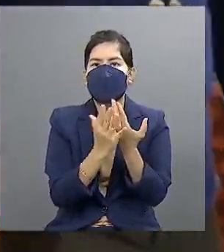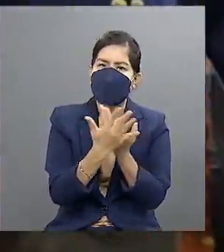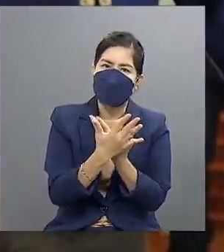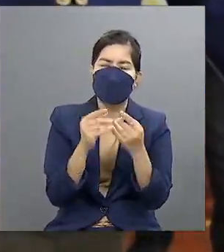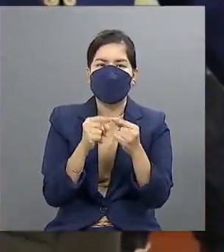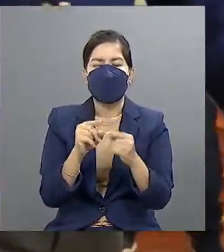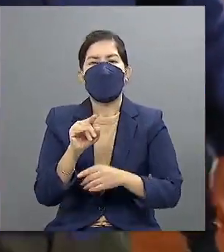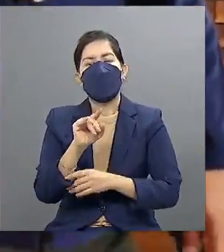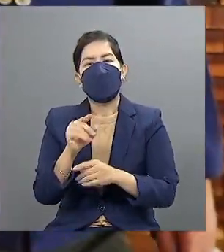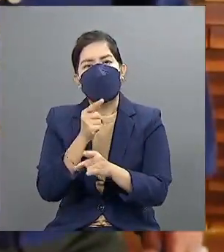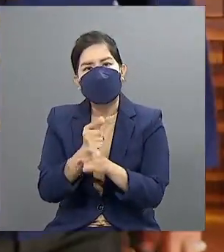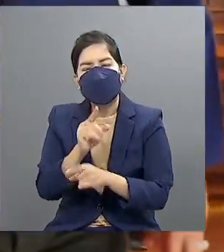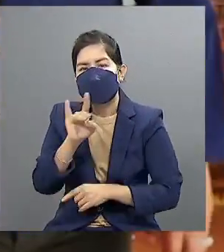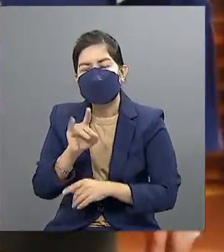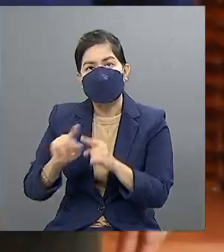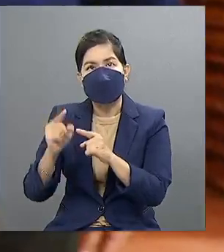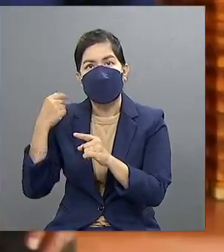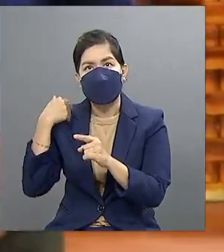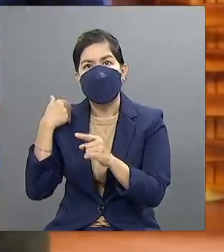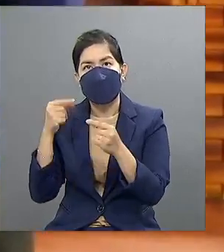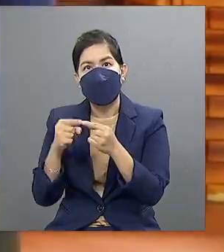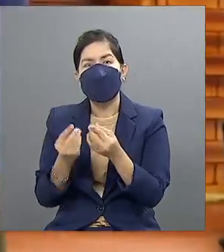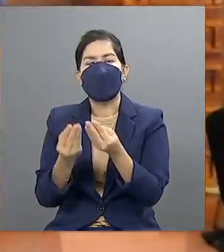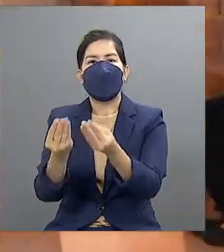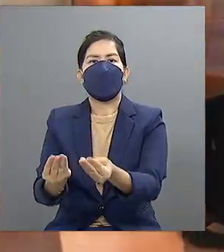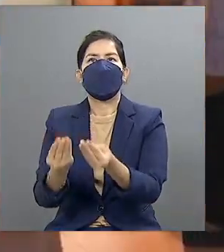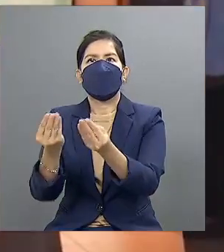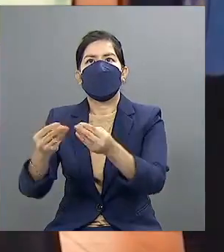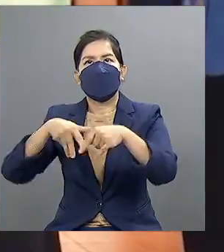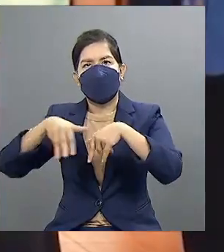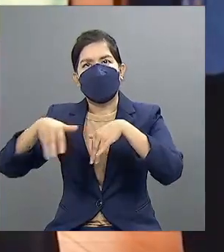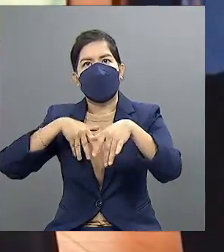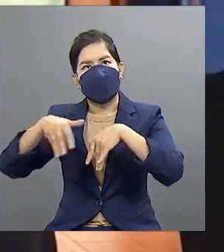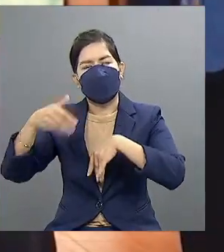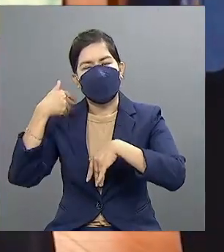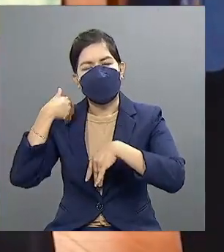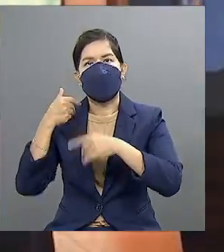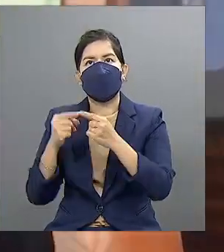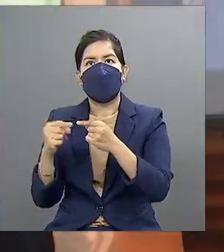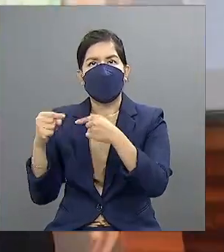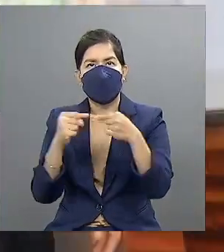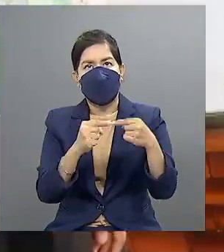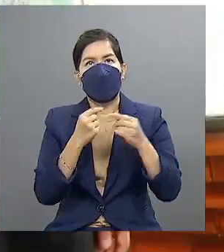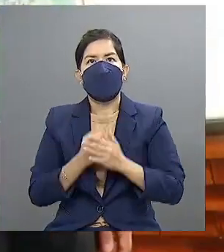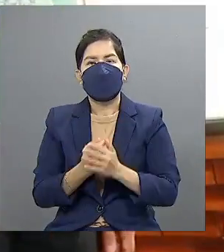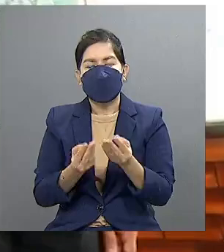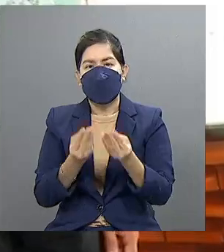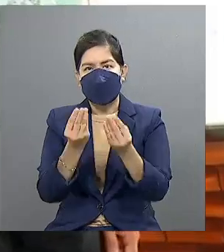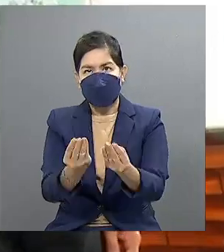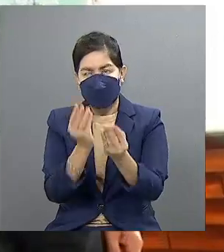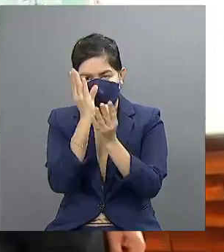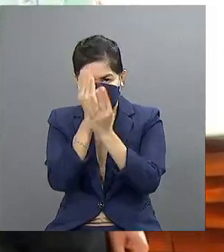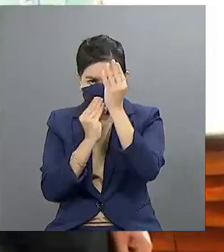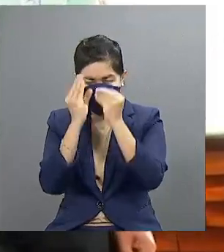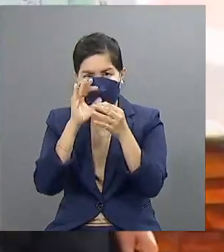ดรายจ่ายการสืบสานต่อยอดศาสตร์พระราชาการสร้างองค์ความรู้เกี่ยวกับการทำเกษตรทฤษฎีใหม่ซึ่งก